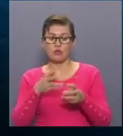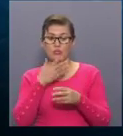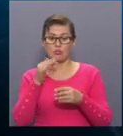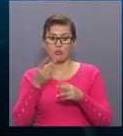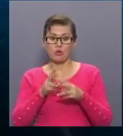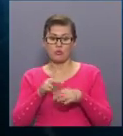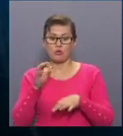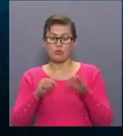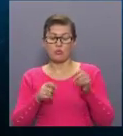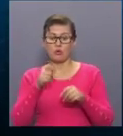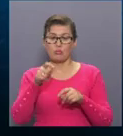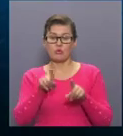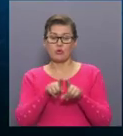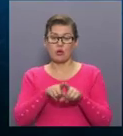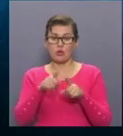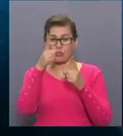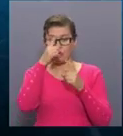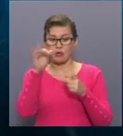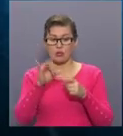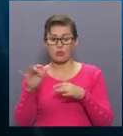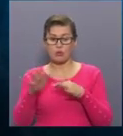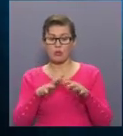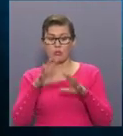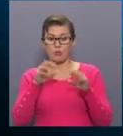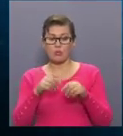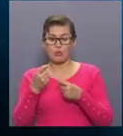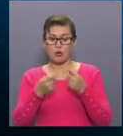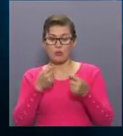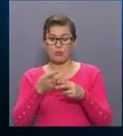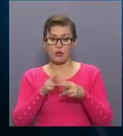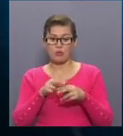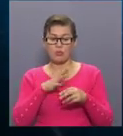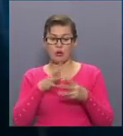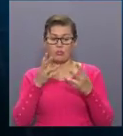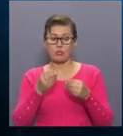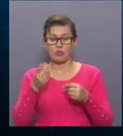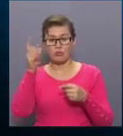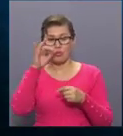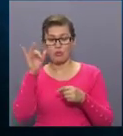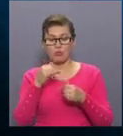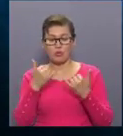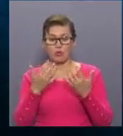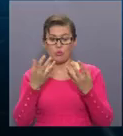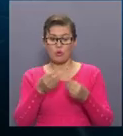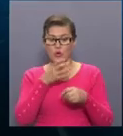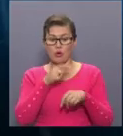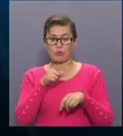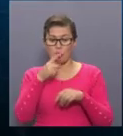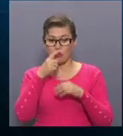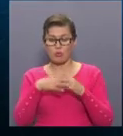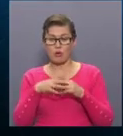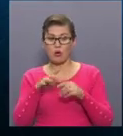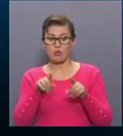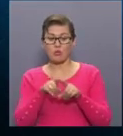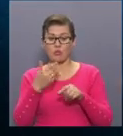Сондықтан сотқа шағымданатынын ескертті. Істің мән-жайы анықталуда, алдағы күндері белгілі болмақ. Бірақ бүгінгі таңда мыңдаған жолаушы